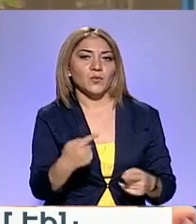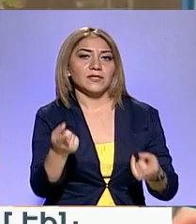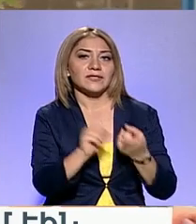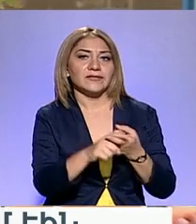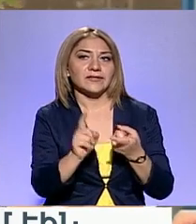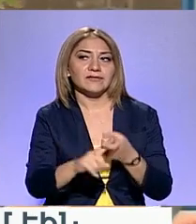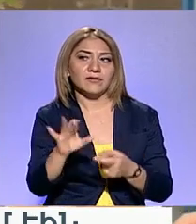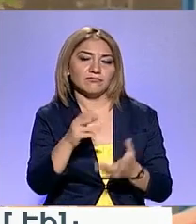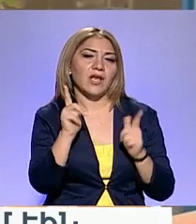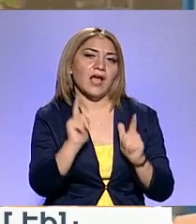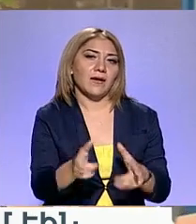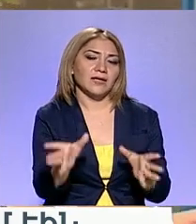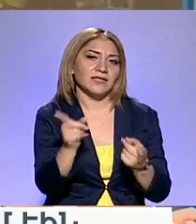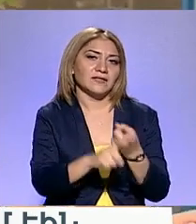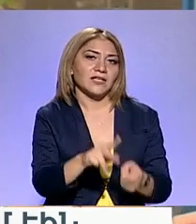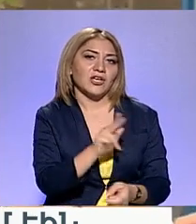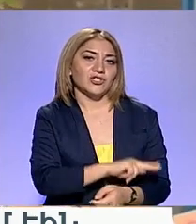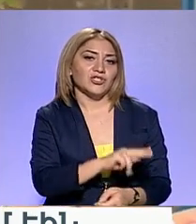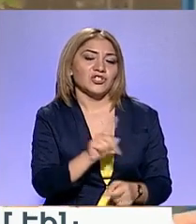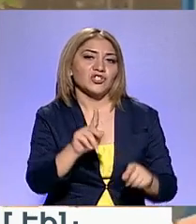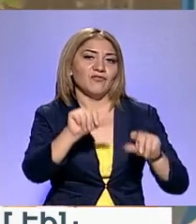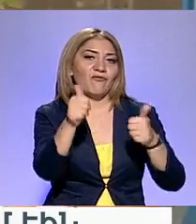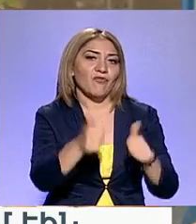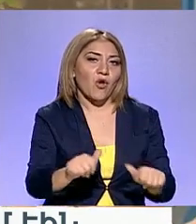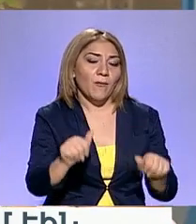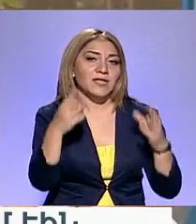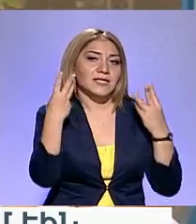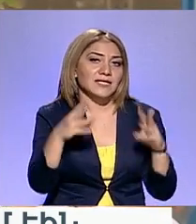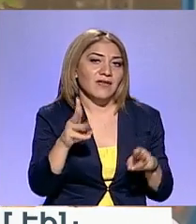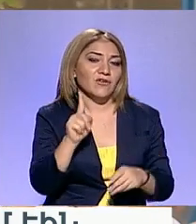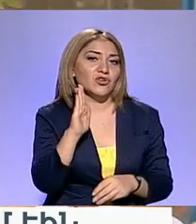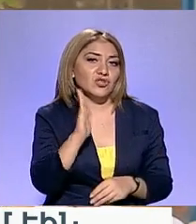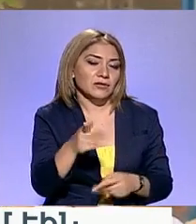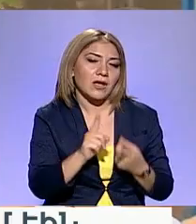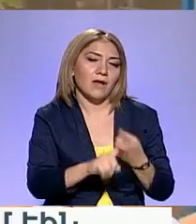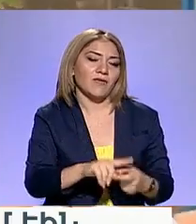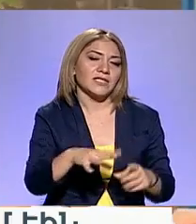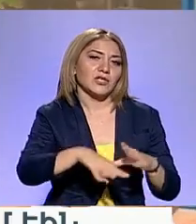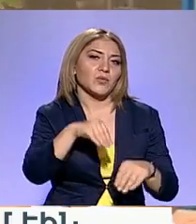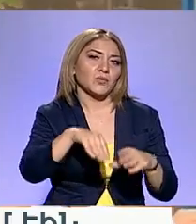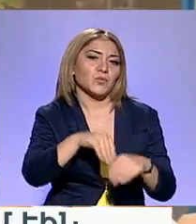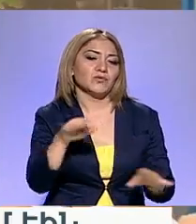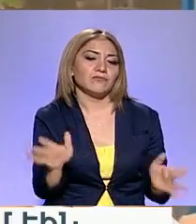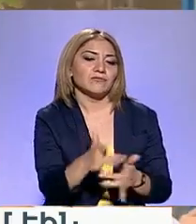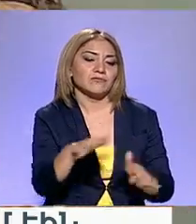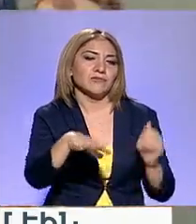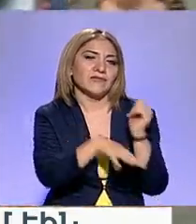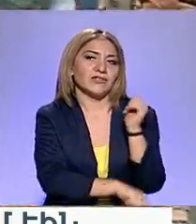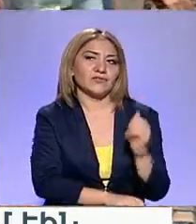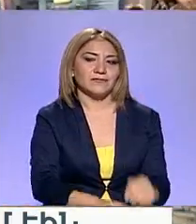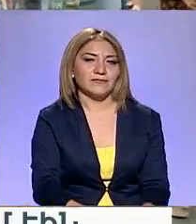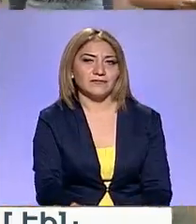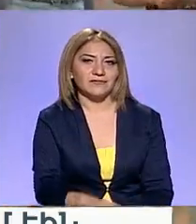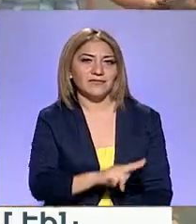համար, պատրաստ ենք համագործակցելու, ինչ թե ինչ ֆորմատով կլինի, դա պայմանված կլինի միայն և միայն ընդդիմությունների արդյունքների ամփոփումից հետո։